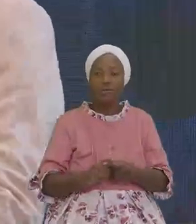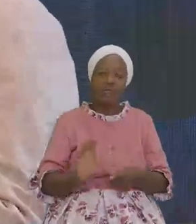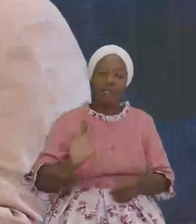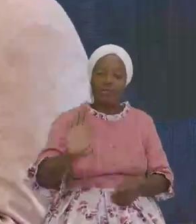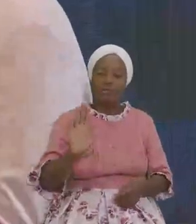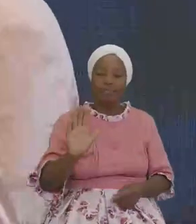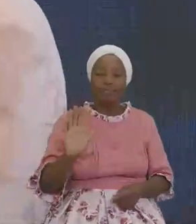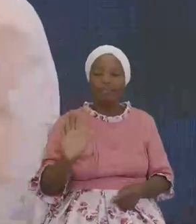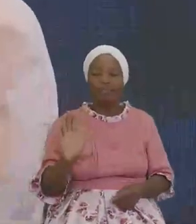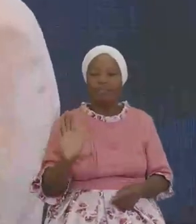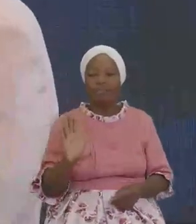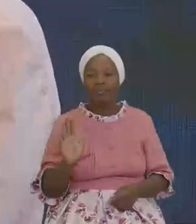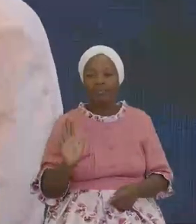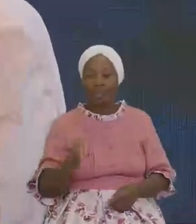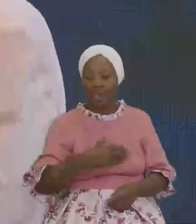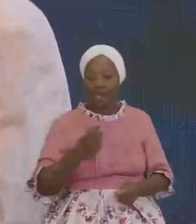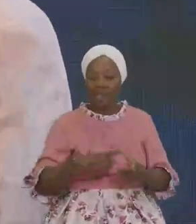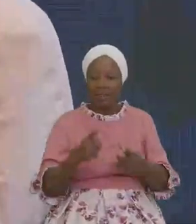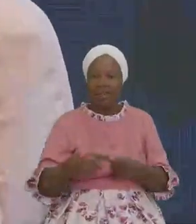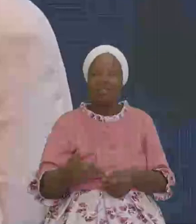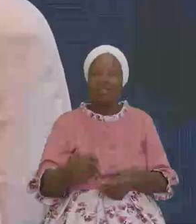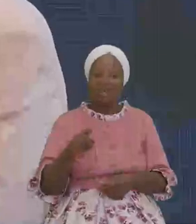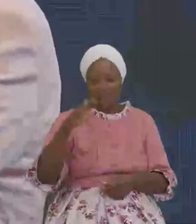Et nous nous sommes soumis à lui.